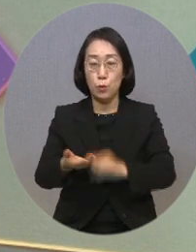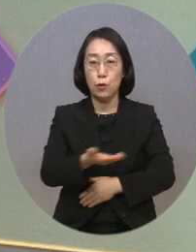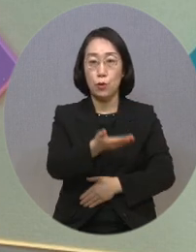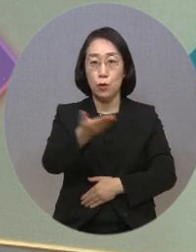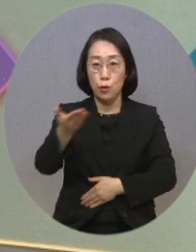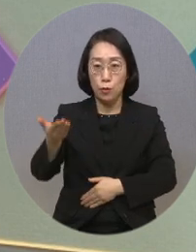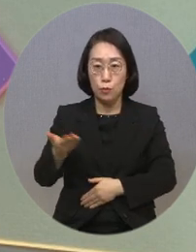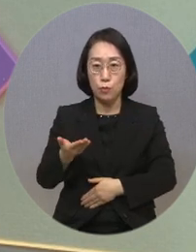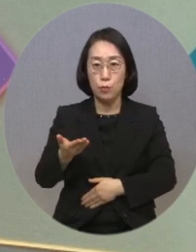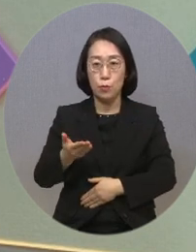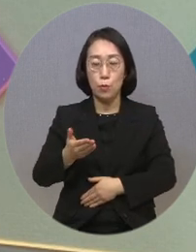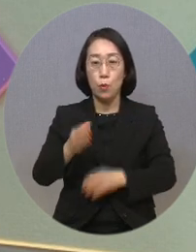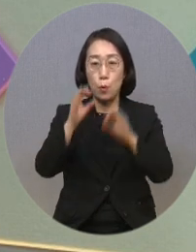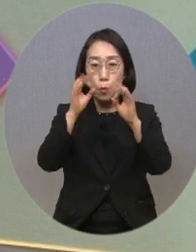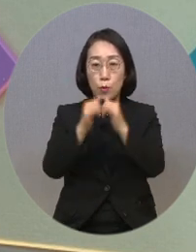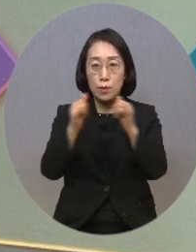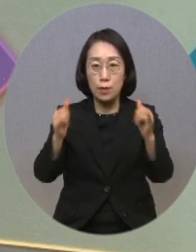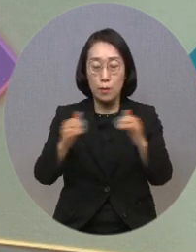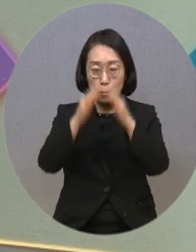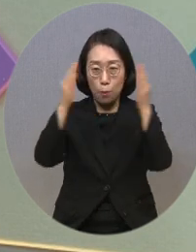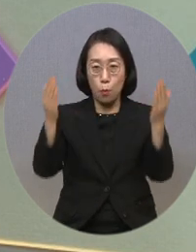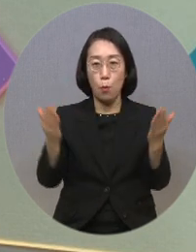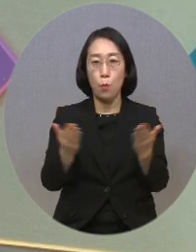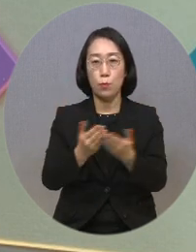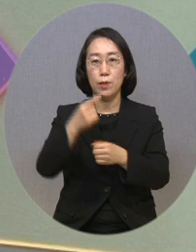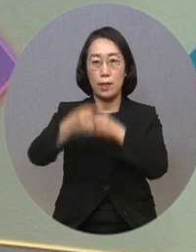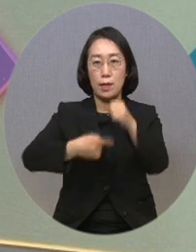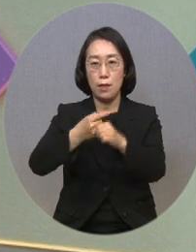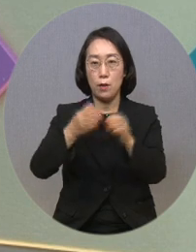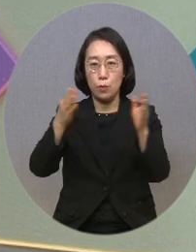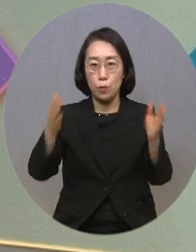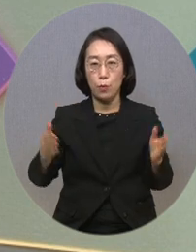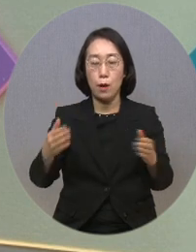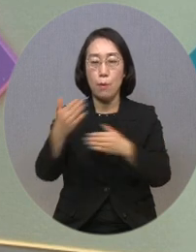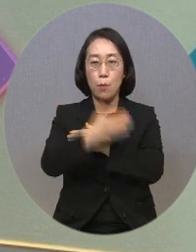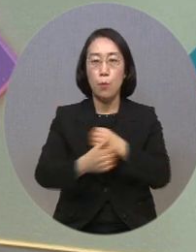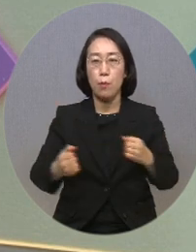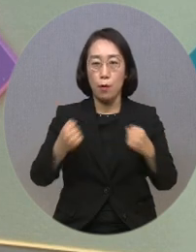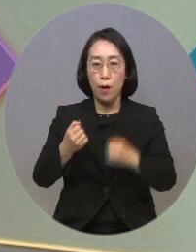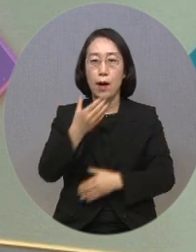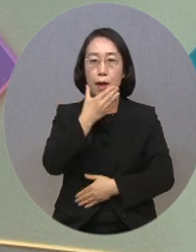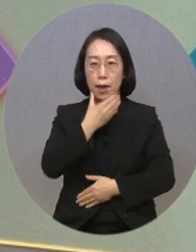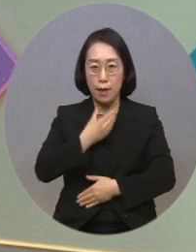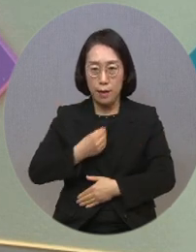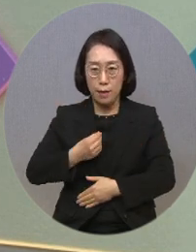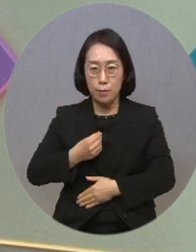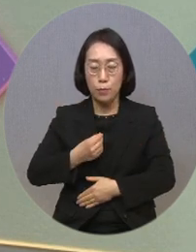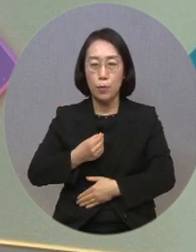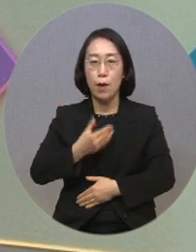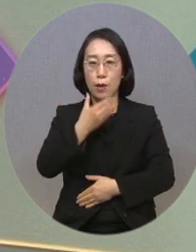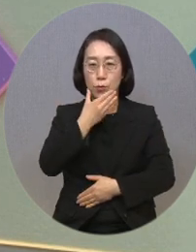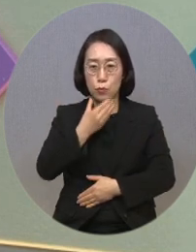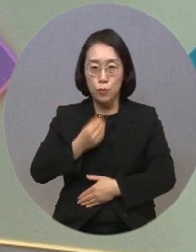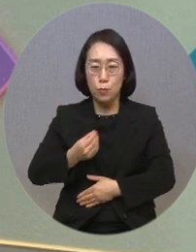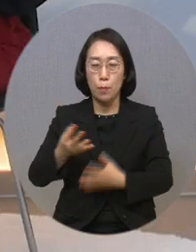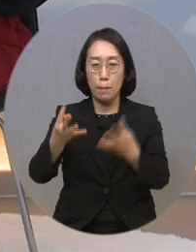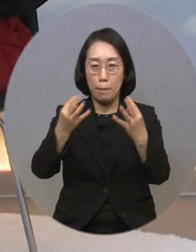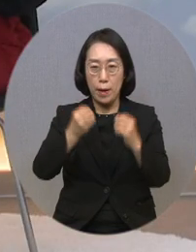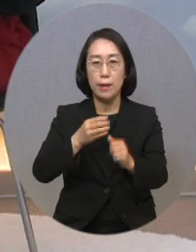여러분과 시청자 여러분, 이민년 새해 늘 건강하시고 행복하시고 복 많이 받으시기